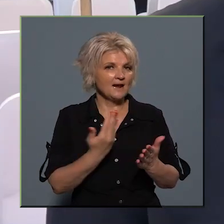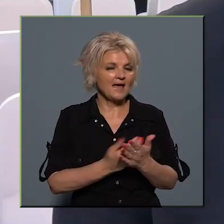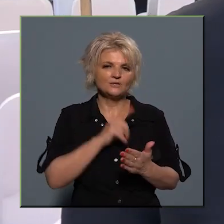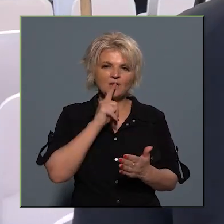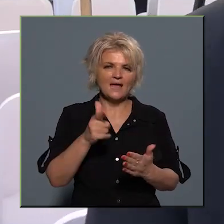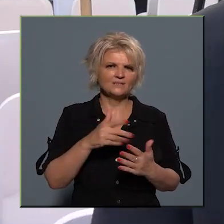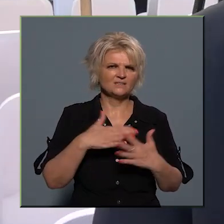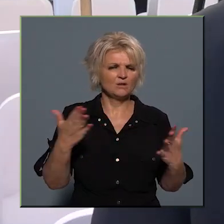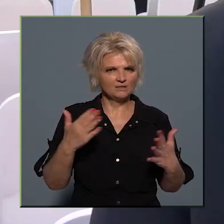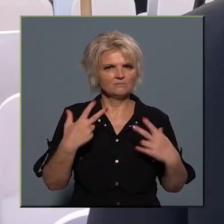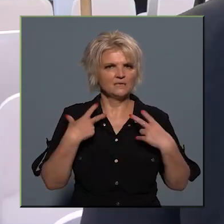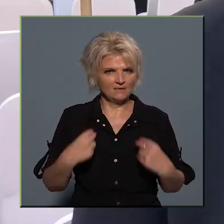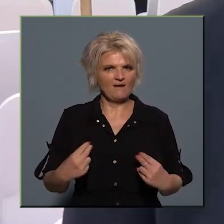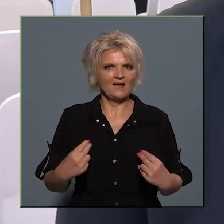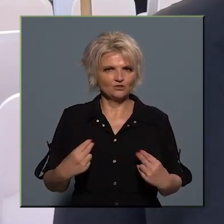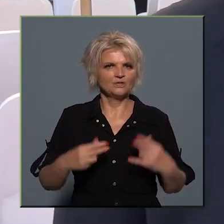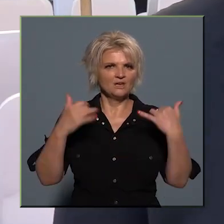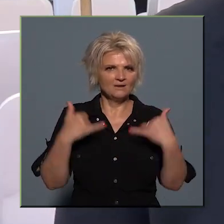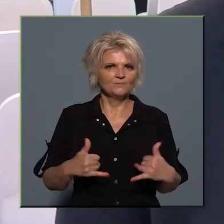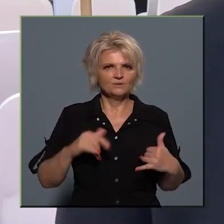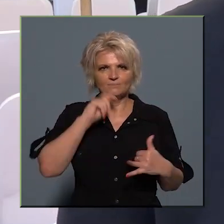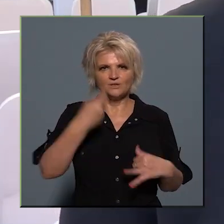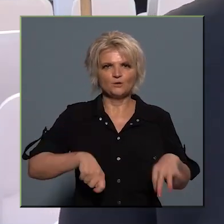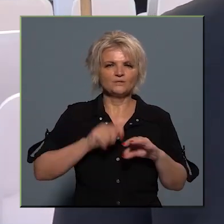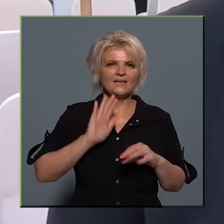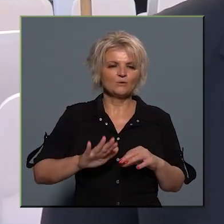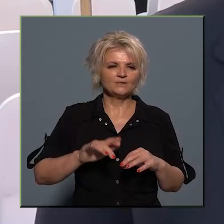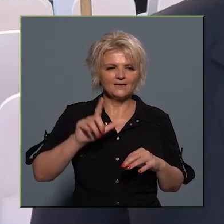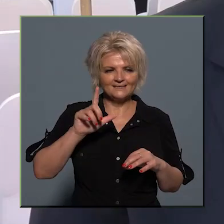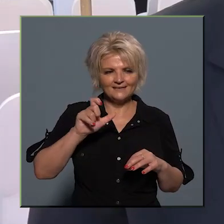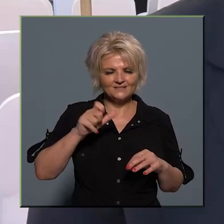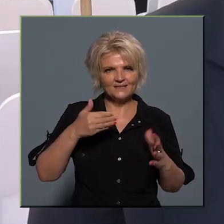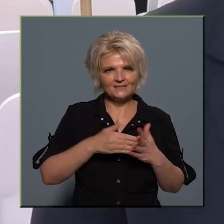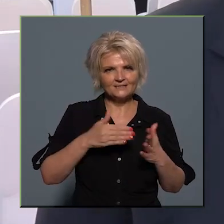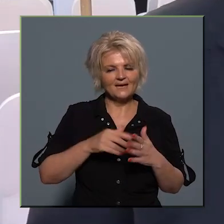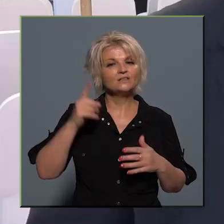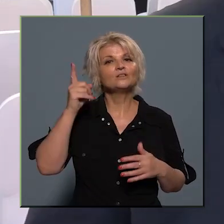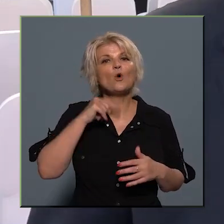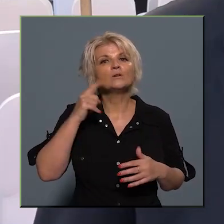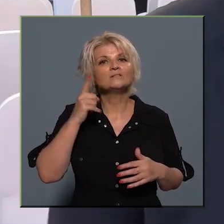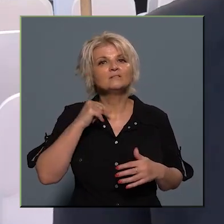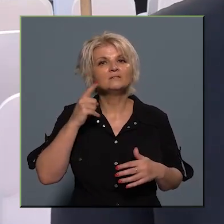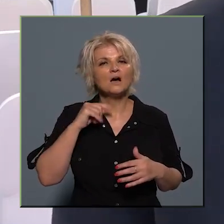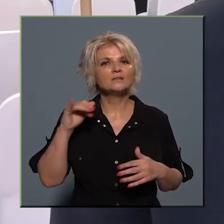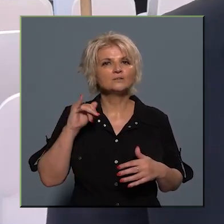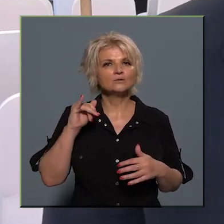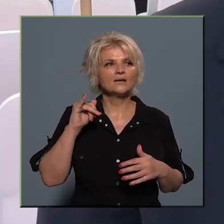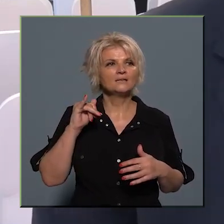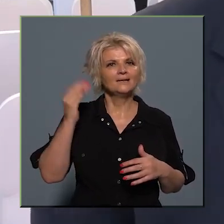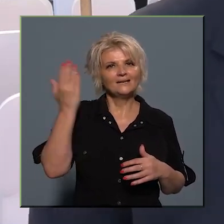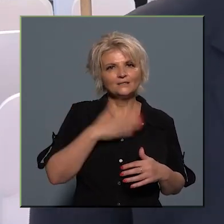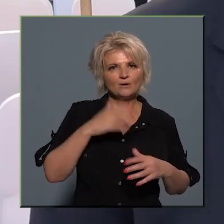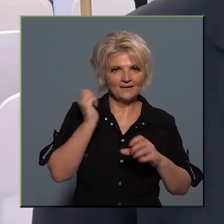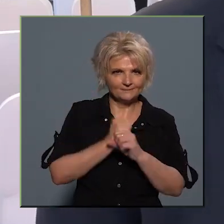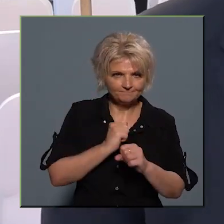nagy kihívás. Jelen pillanatban Magyarországon mintegy 200 ezer tonna szürke hidrogént állítunk